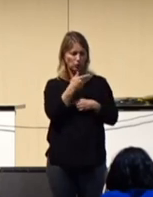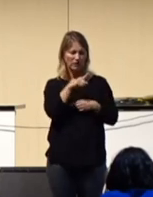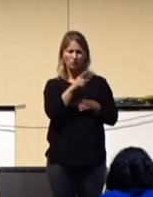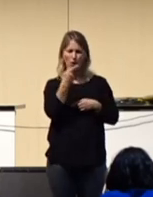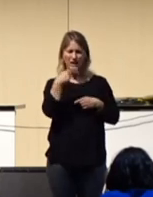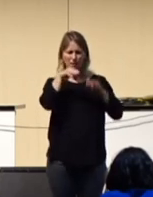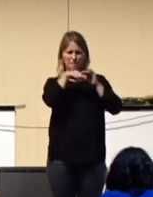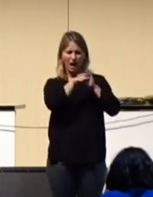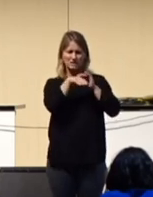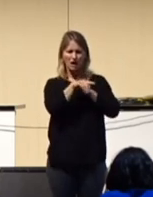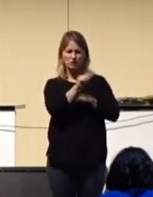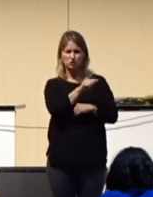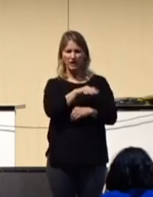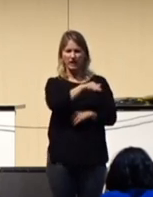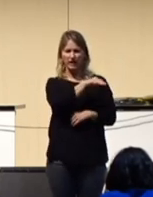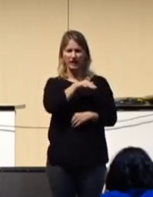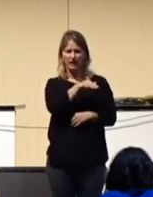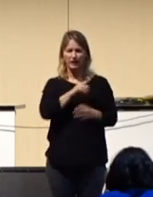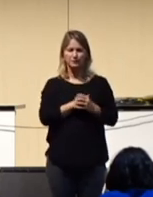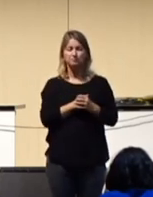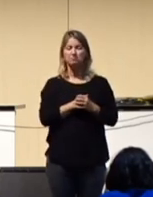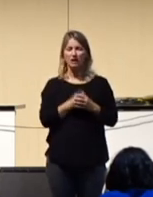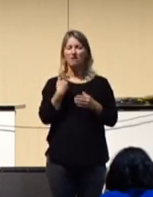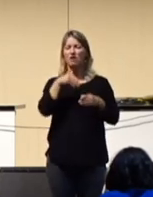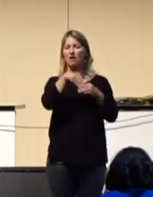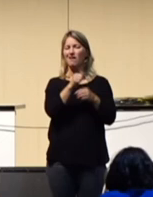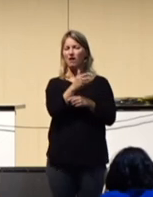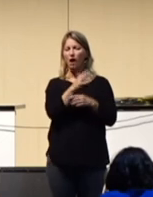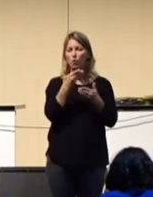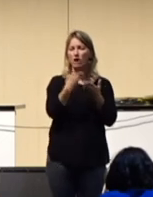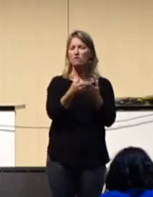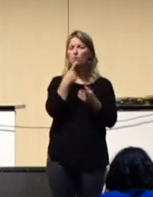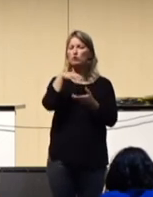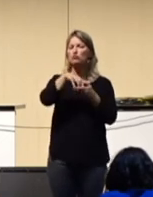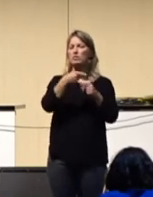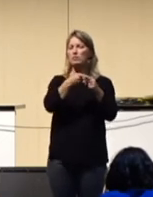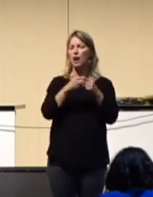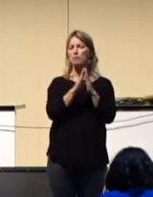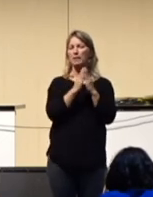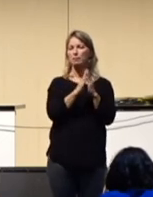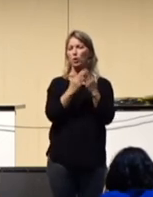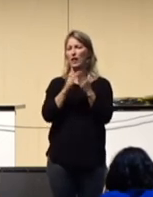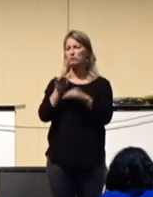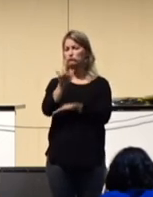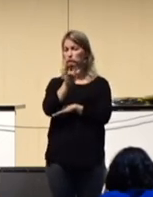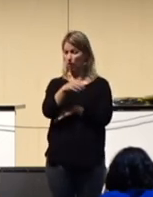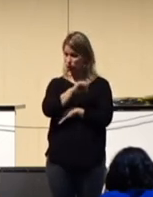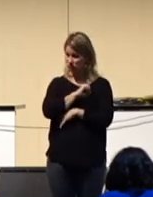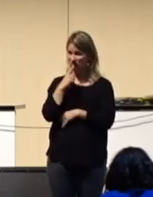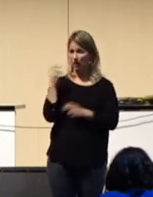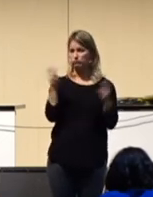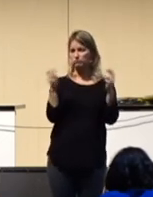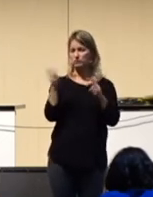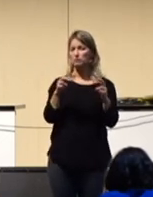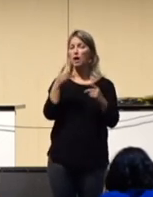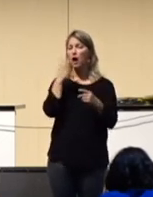genau, die Passage. Dann gab es Angebote in den Stadtteilbibliotheken, auch sehr erfolgreich gelaufen. Es gab Angebote in städtischen Museen,